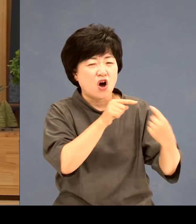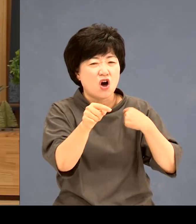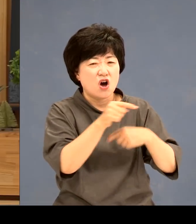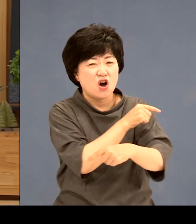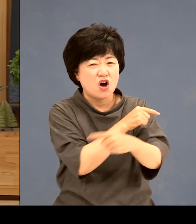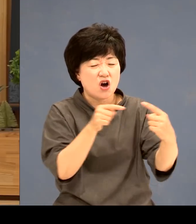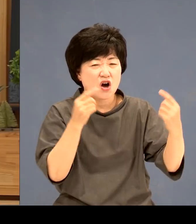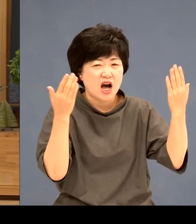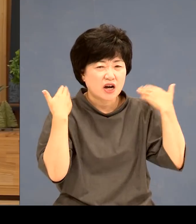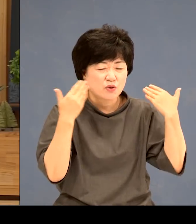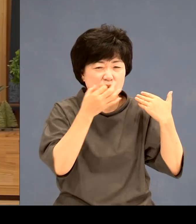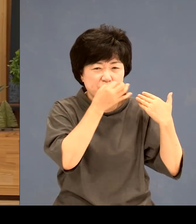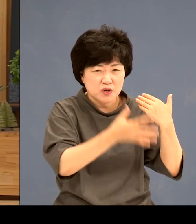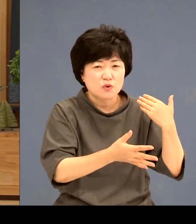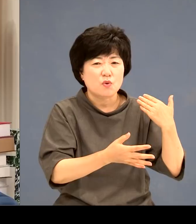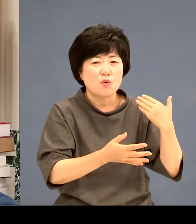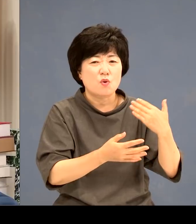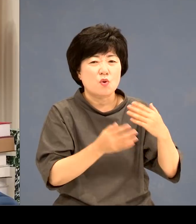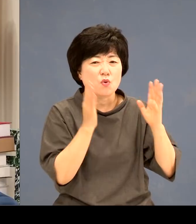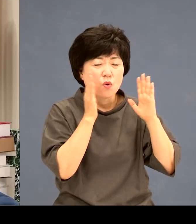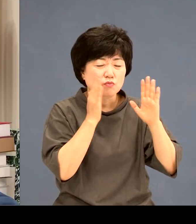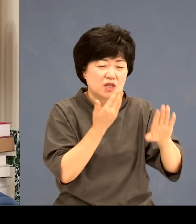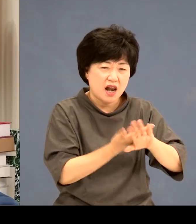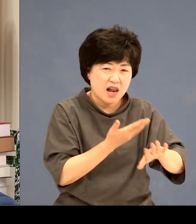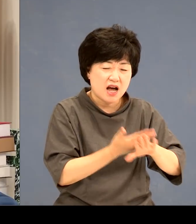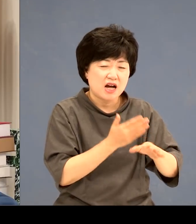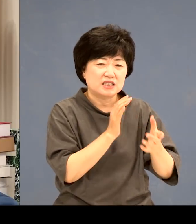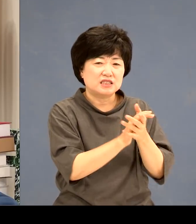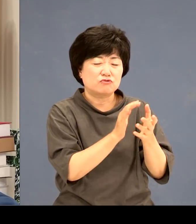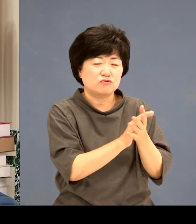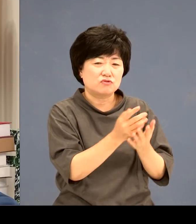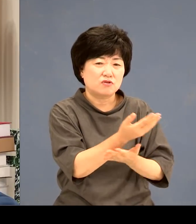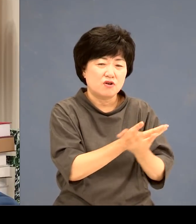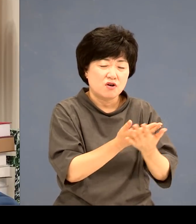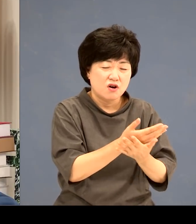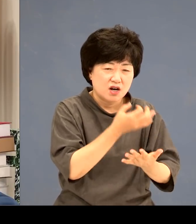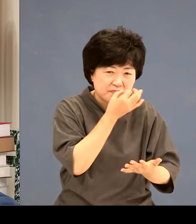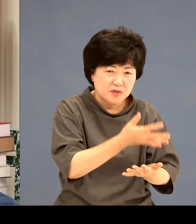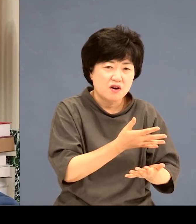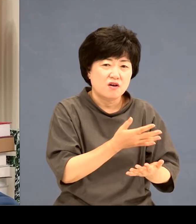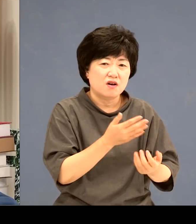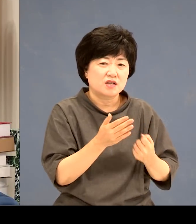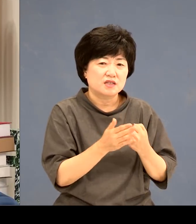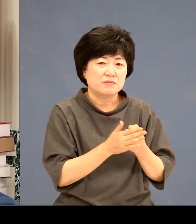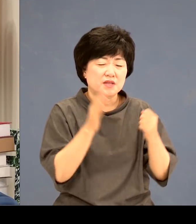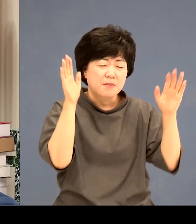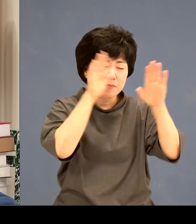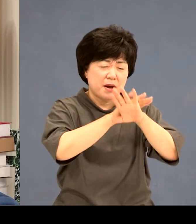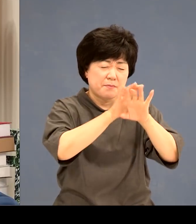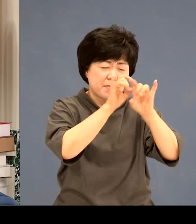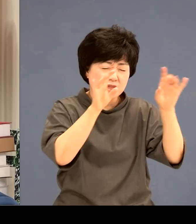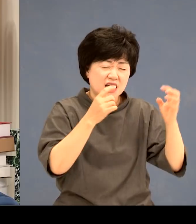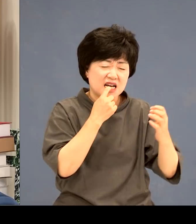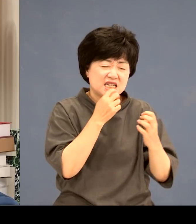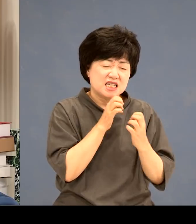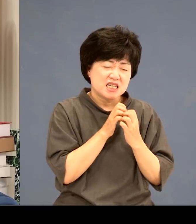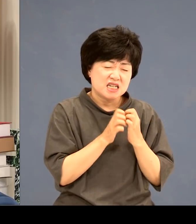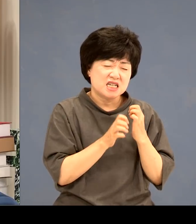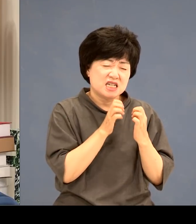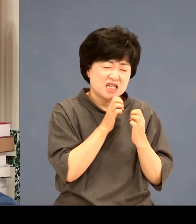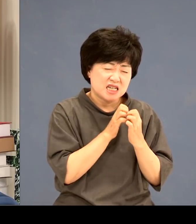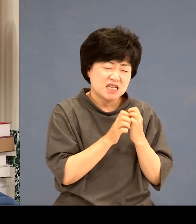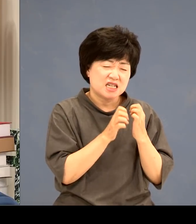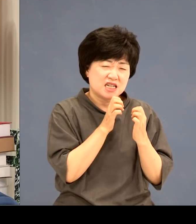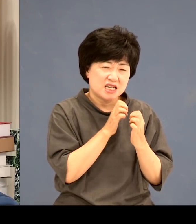스트레스성을 준 거죠. 그러니까 학교도 너무 힘들고 맞아요, 언어도 맞아요. 너무 다르고 친구하고의 그런 관계도 어려워서 이 아이가